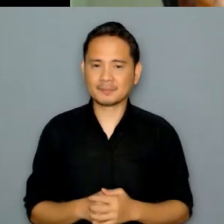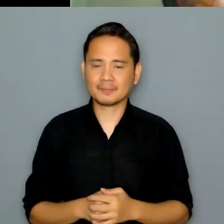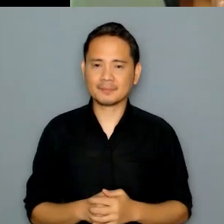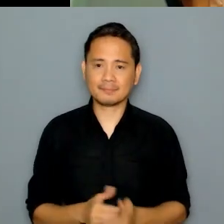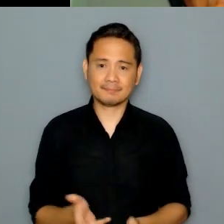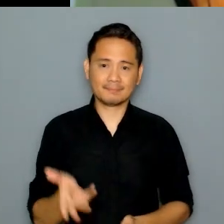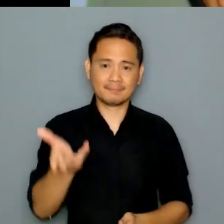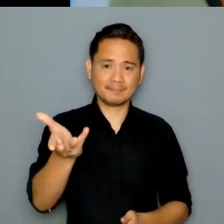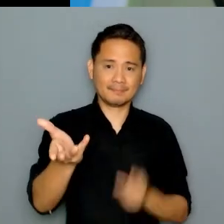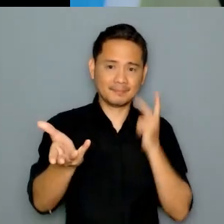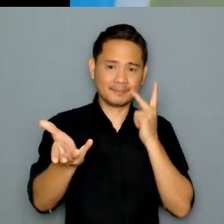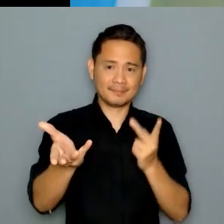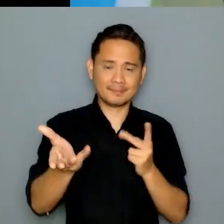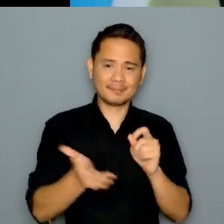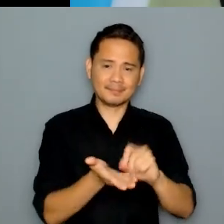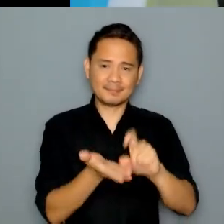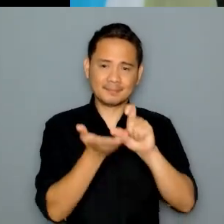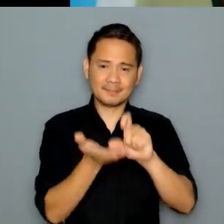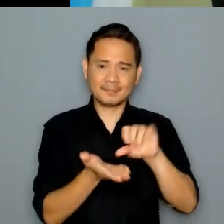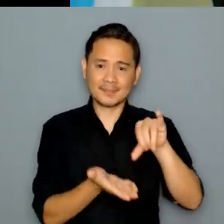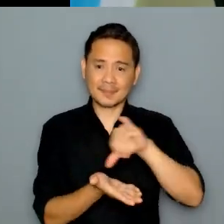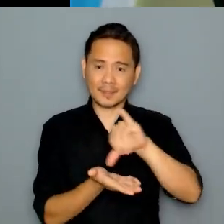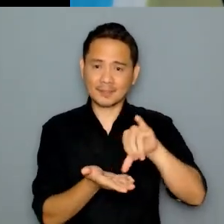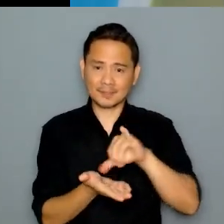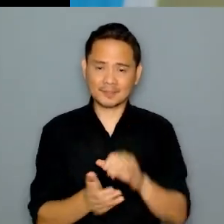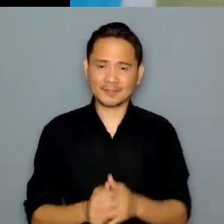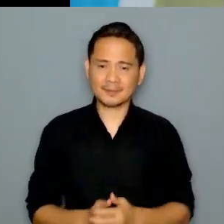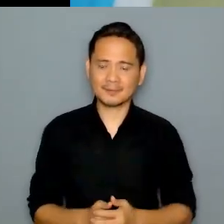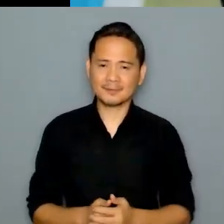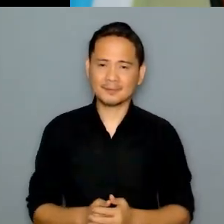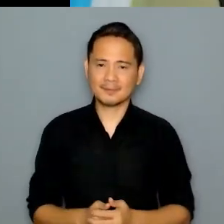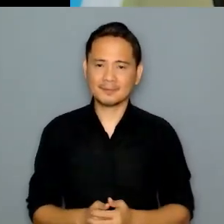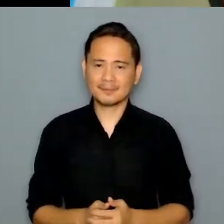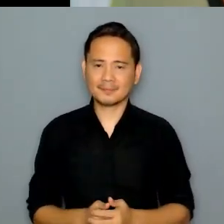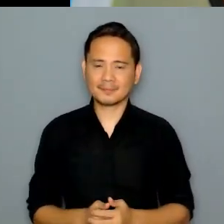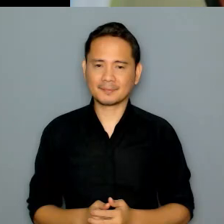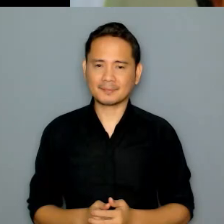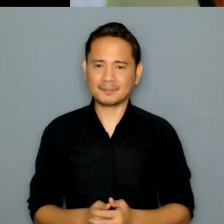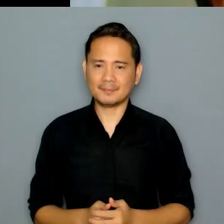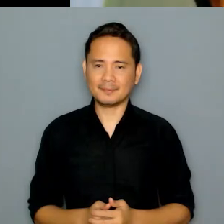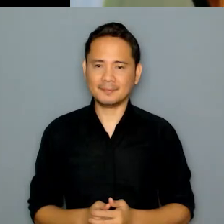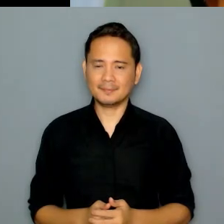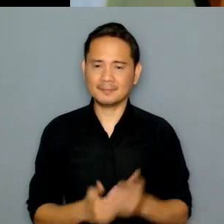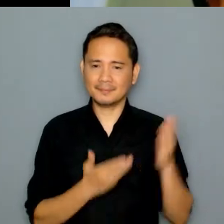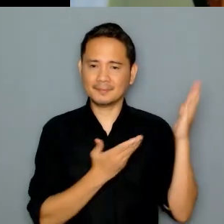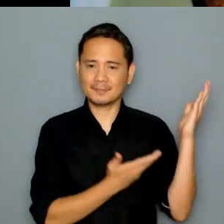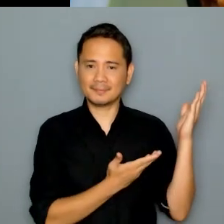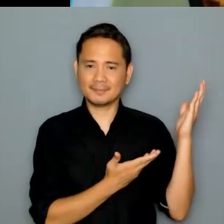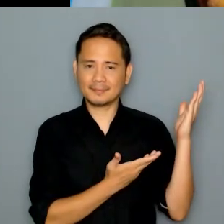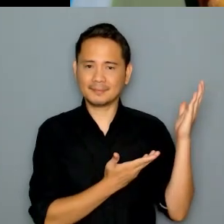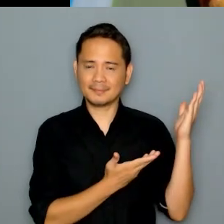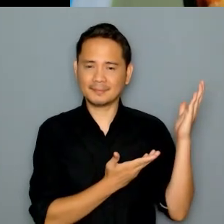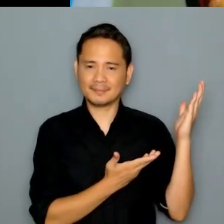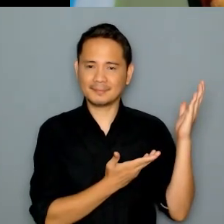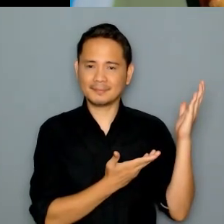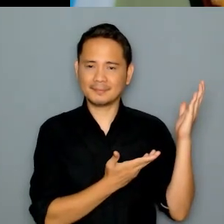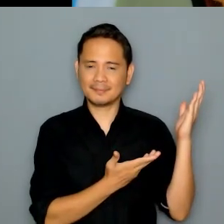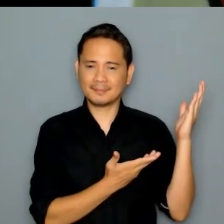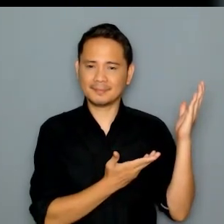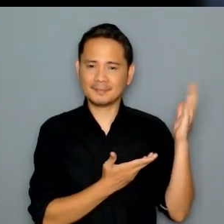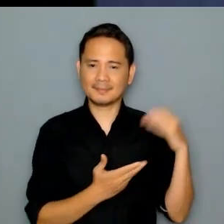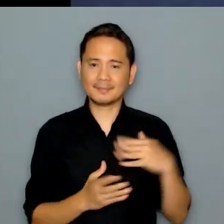at makikita ninyo malapot yung ating sabaw. Pero dito sa aking bowl kasi malalim siya, hindi nyo makikita. So ako